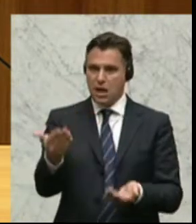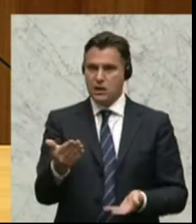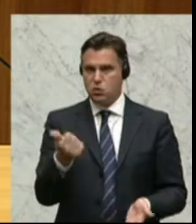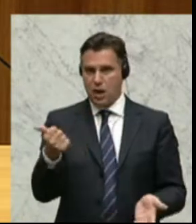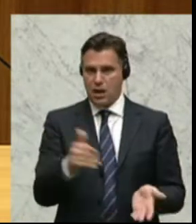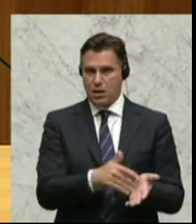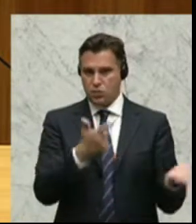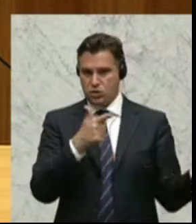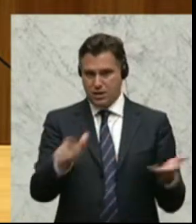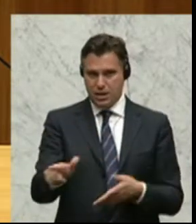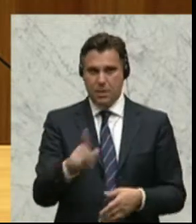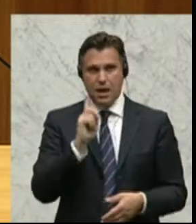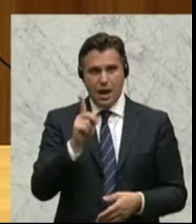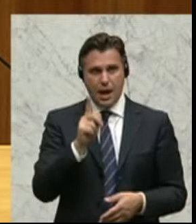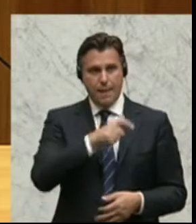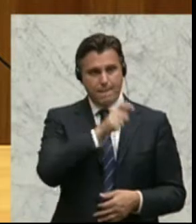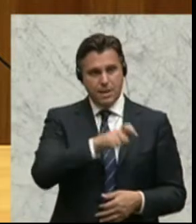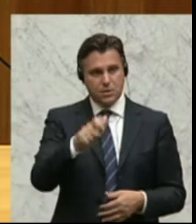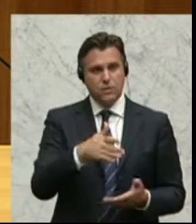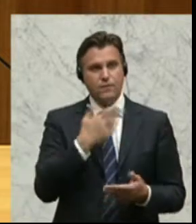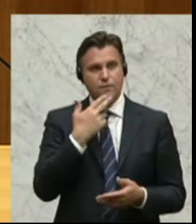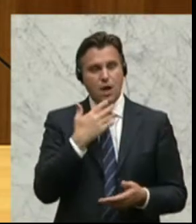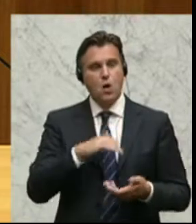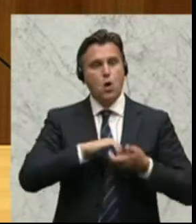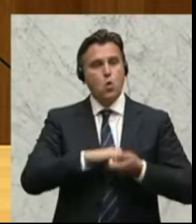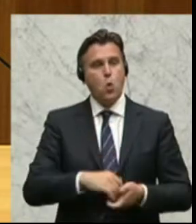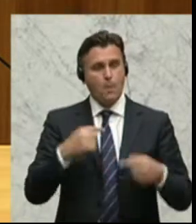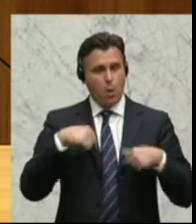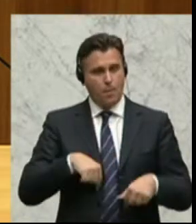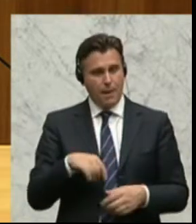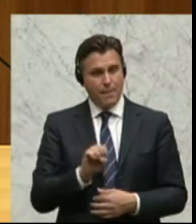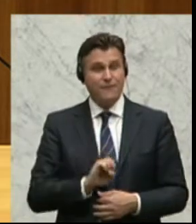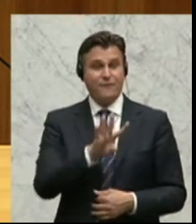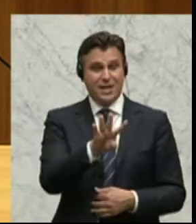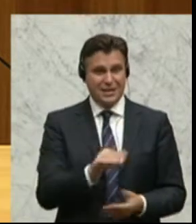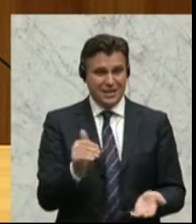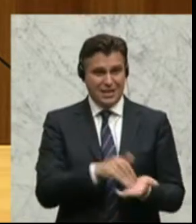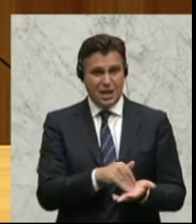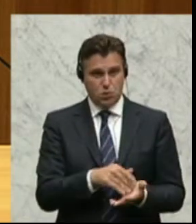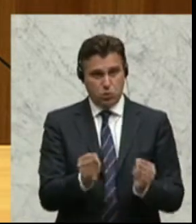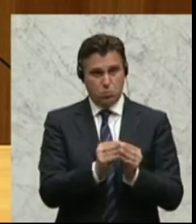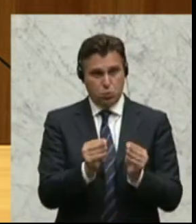jedoch Leute im Club-Obleute-Gehalt von 14.000 Euro brutto eine Entlastung von